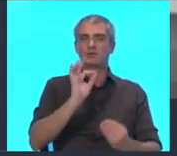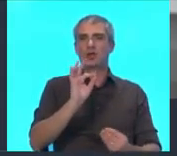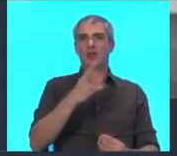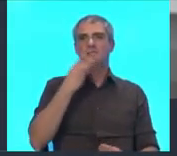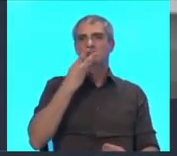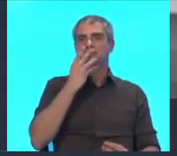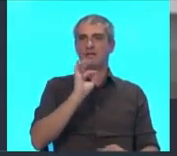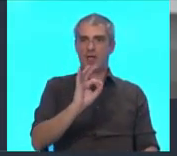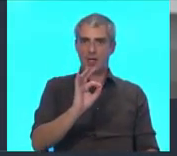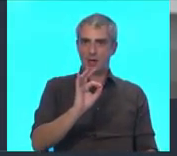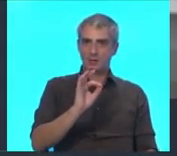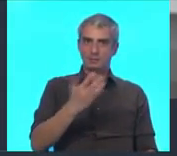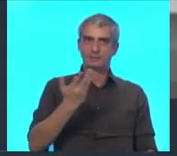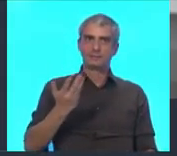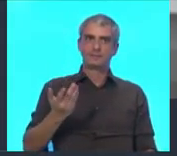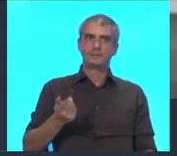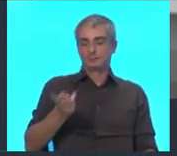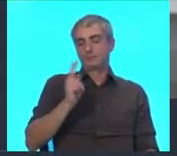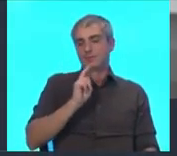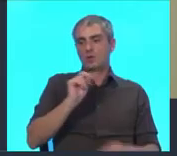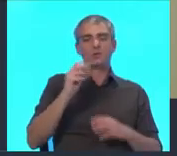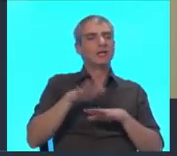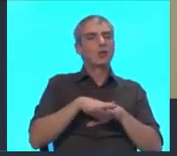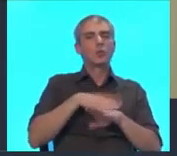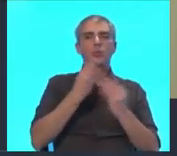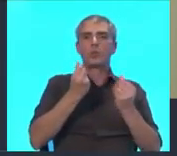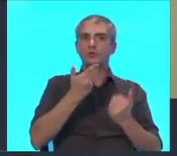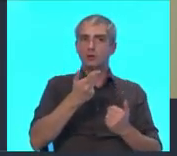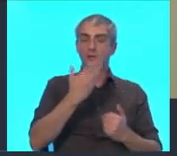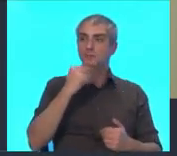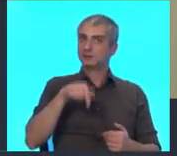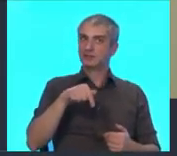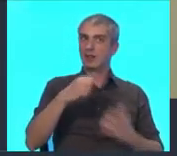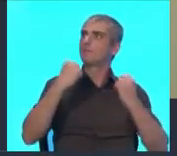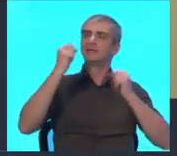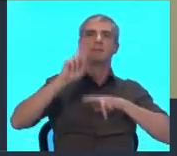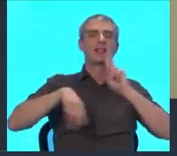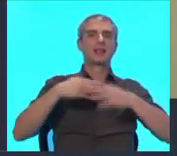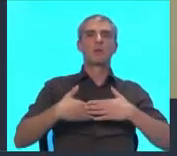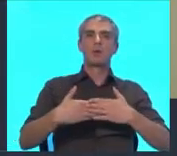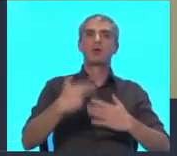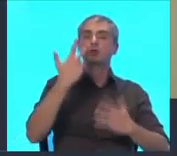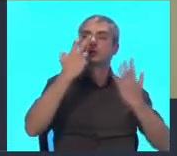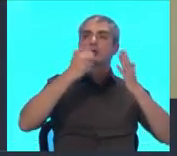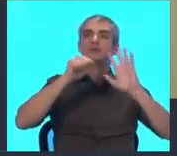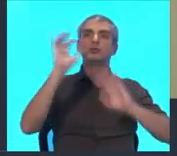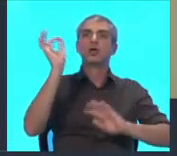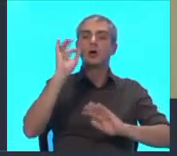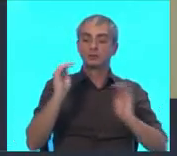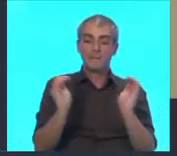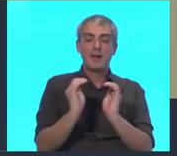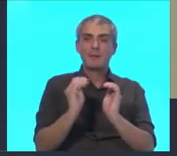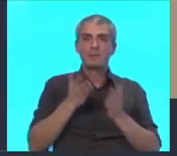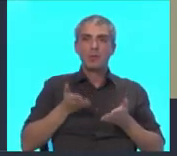עיכוב שפתי, נושא תחושתי. בישראל, שהיא מעצמה לטיפולי פוריות, 36% מהפגים